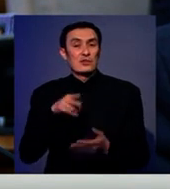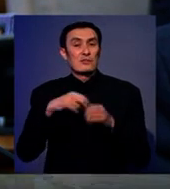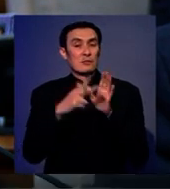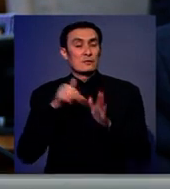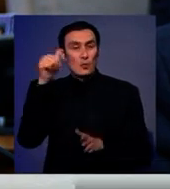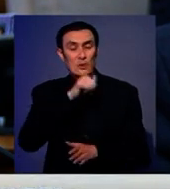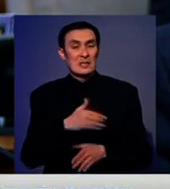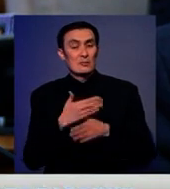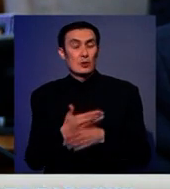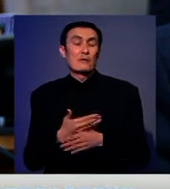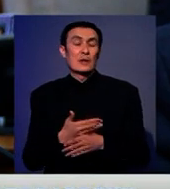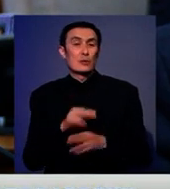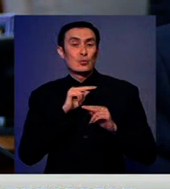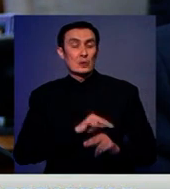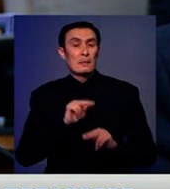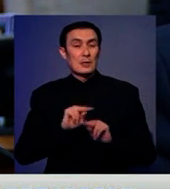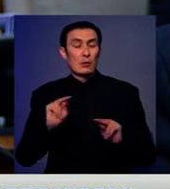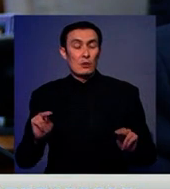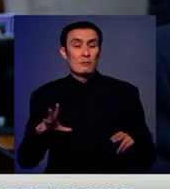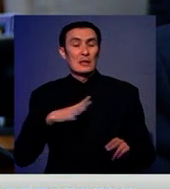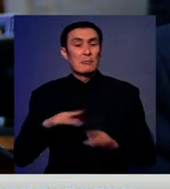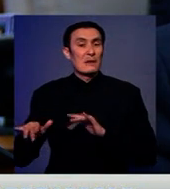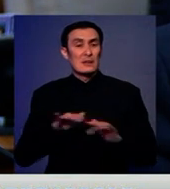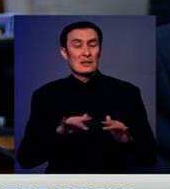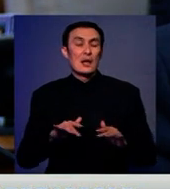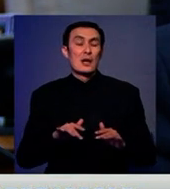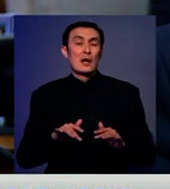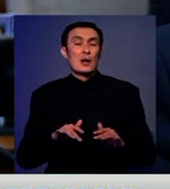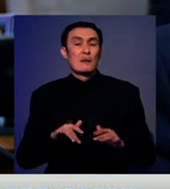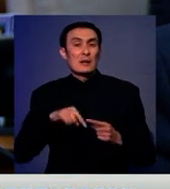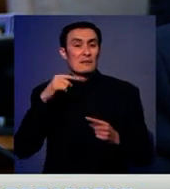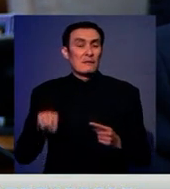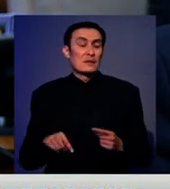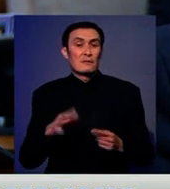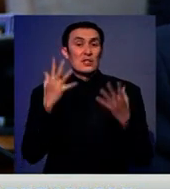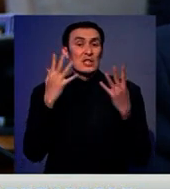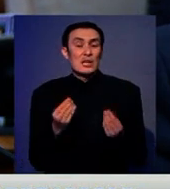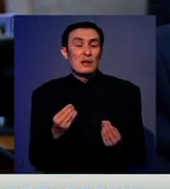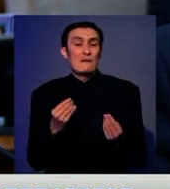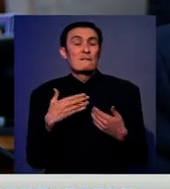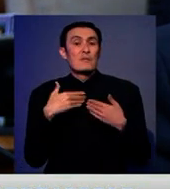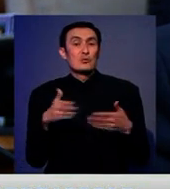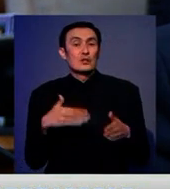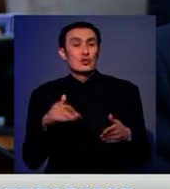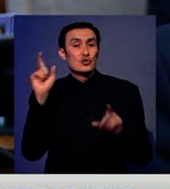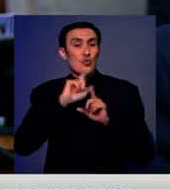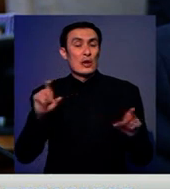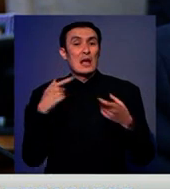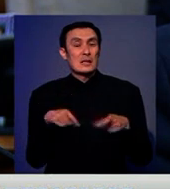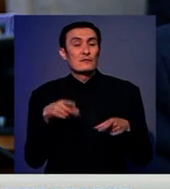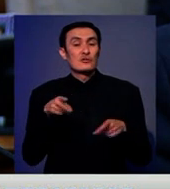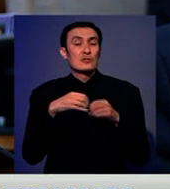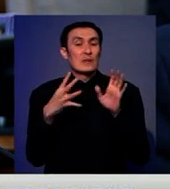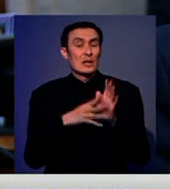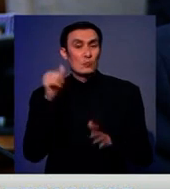для стимулирования труда педагога, по версии МОН, была проведена в противовес здравого смысла в дни школьных выпускных экзаменов. В 2019